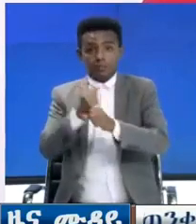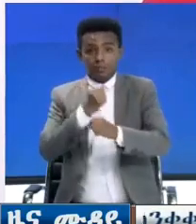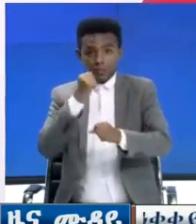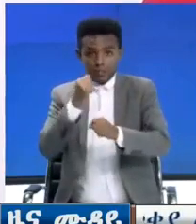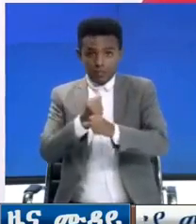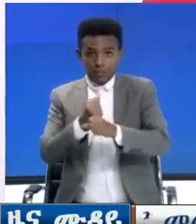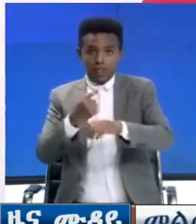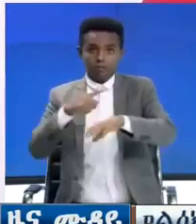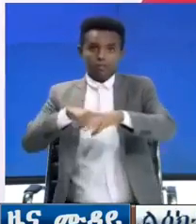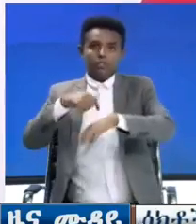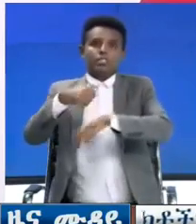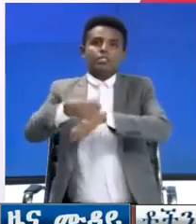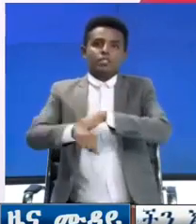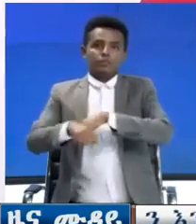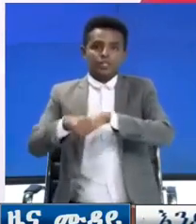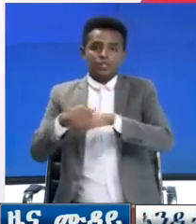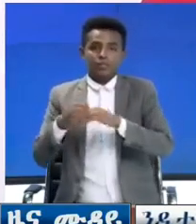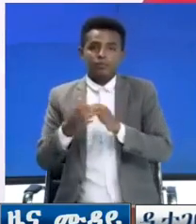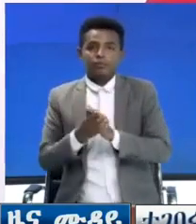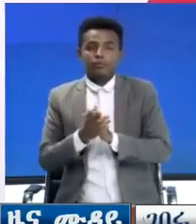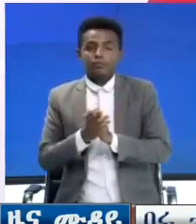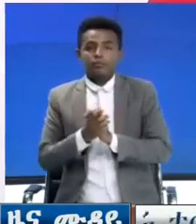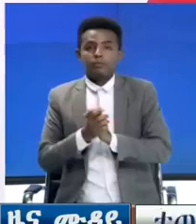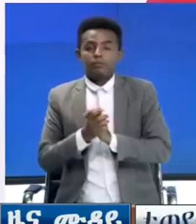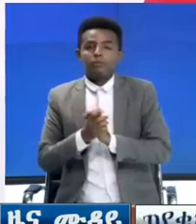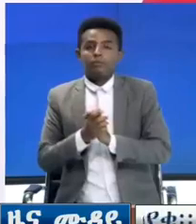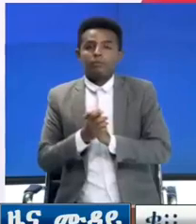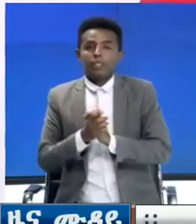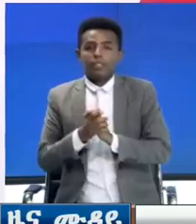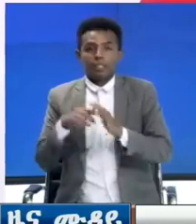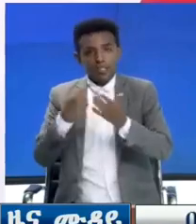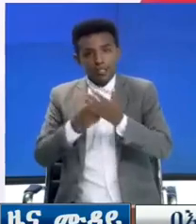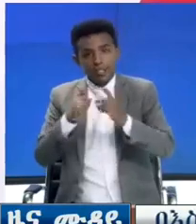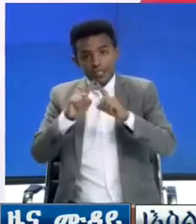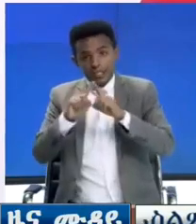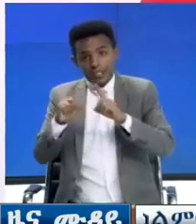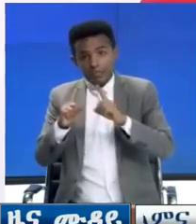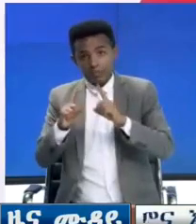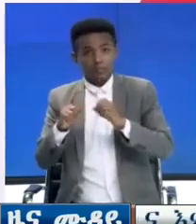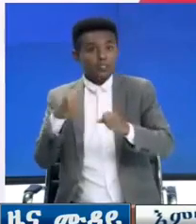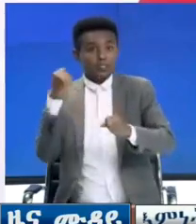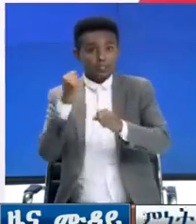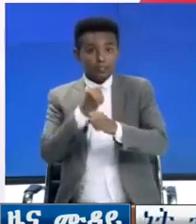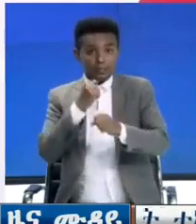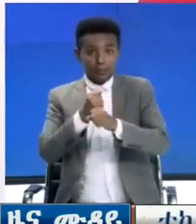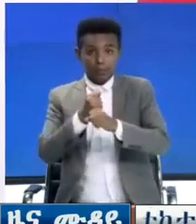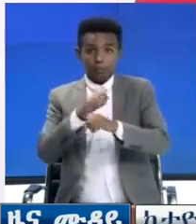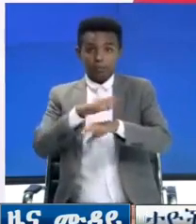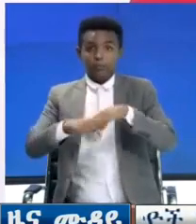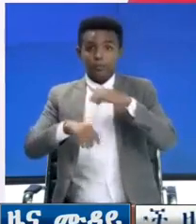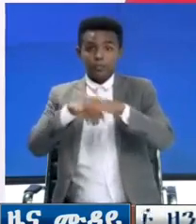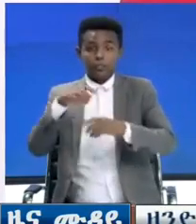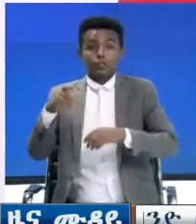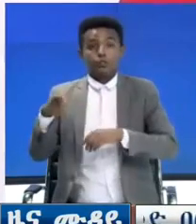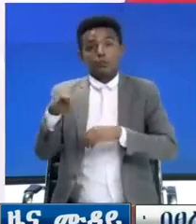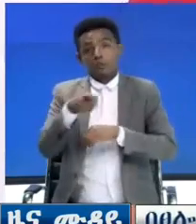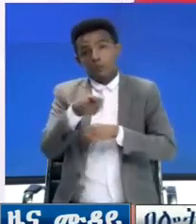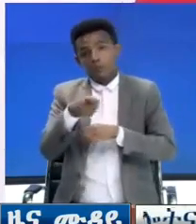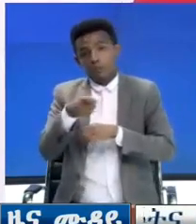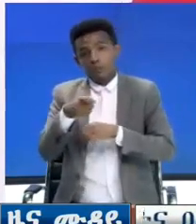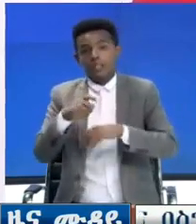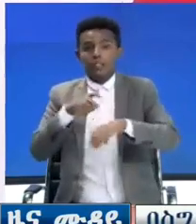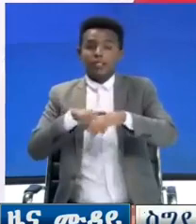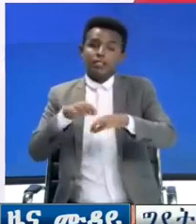ነው አውቶሜትድ ቢሆን በቀላሉ ማሰራት ይችላል ይሄ ግን መካኒካል ስለሆነ ማኑዋል ስለሆነ ሶሪ